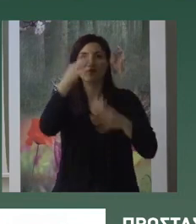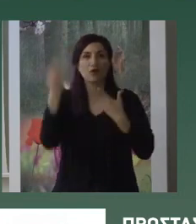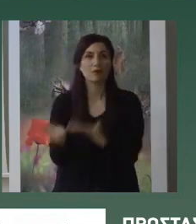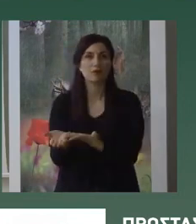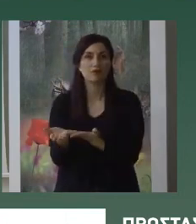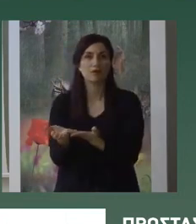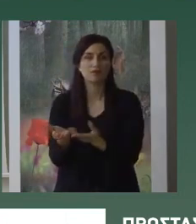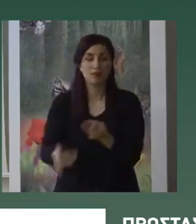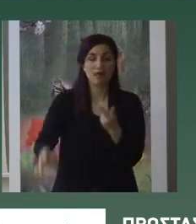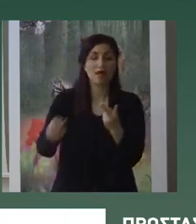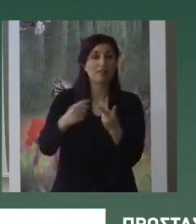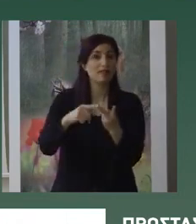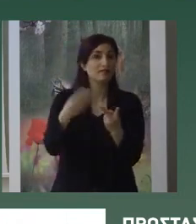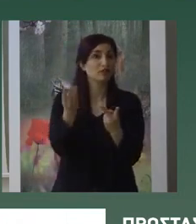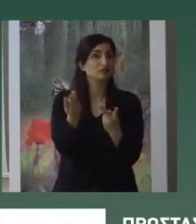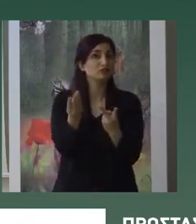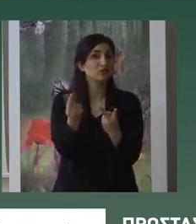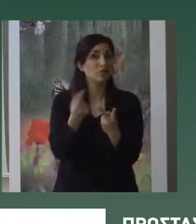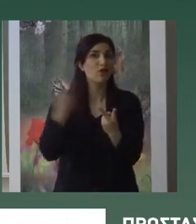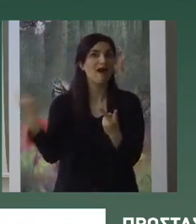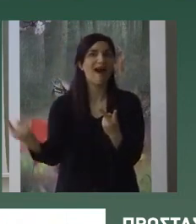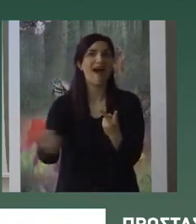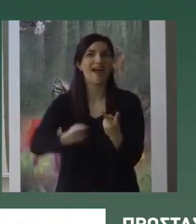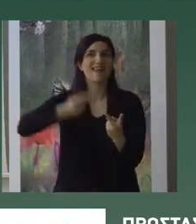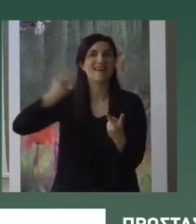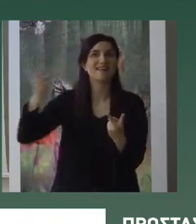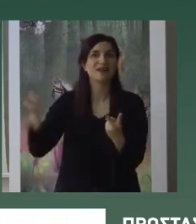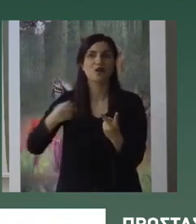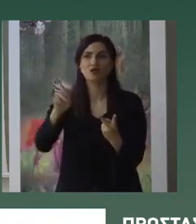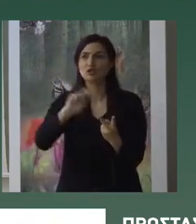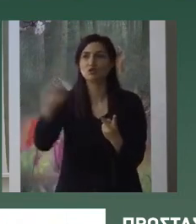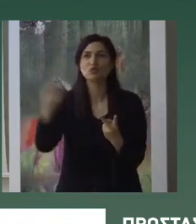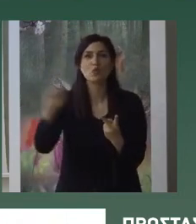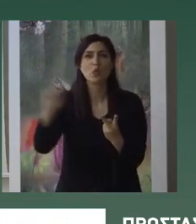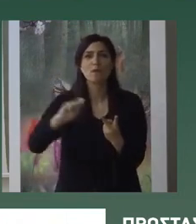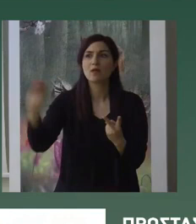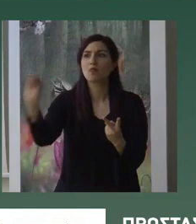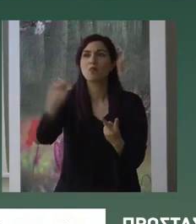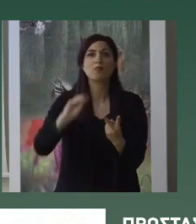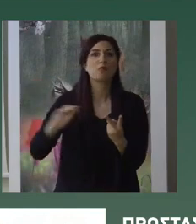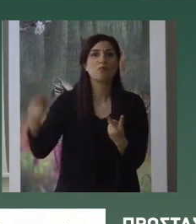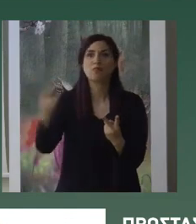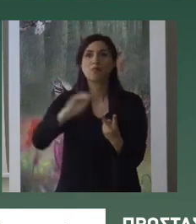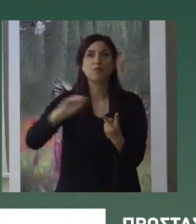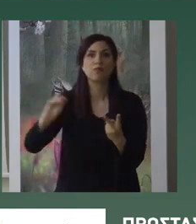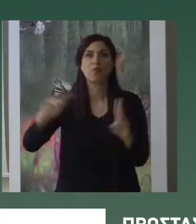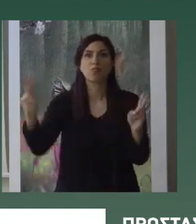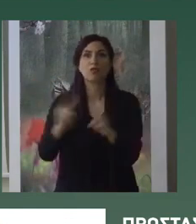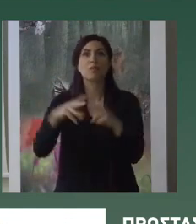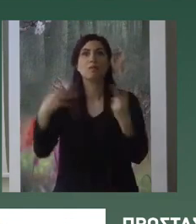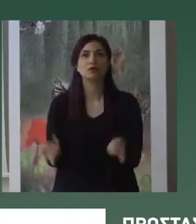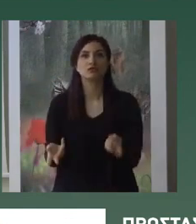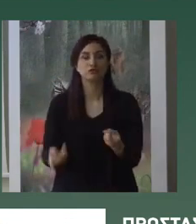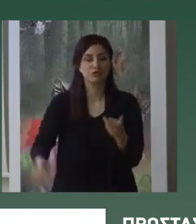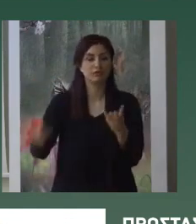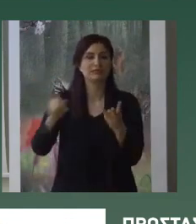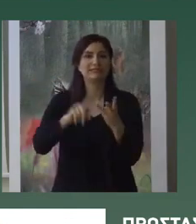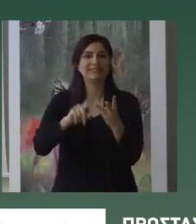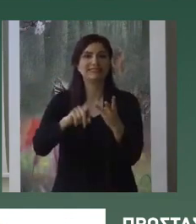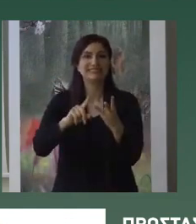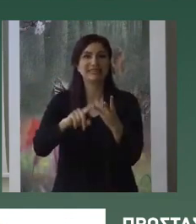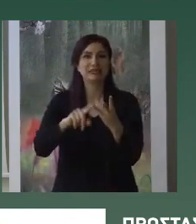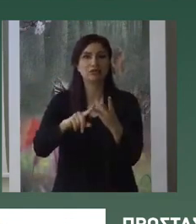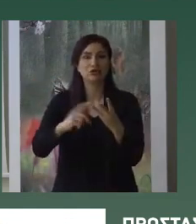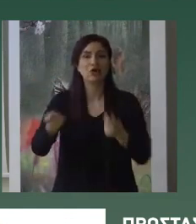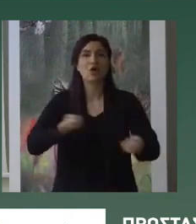απορριμμάτων, κυρίως αυτό συναρτάται και με την ανακύκλωση και την επαναχρησιμοποίηση. Το ζήτημα της χρήσης γης, δηλαδή πώς οργανώνεσαι στον χώρο, αυτό